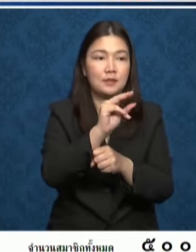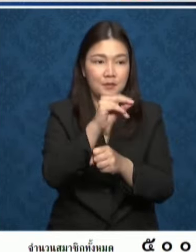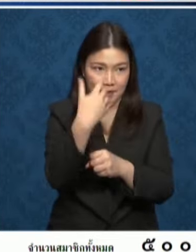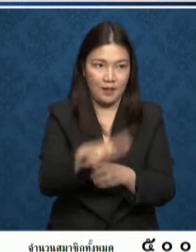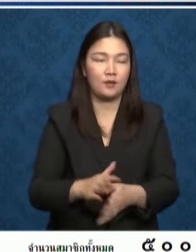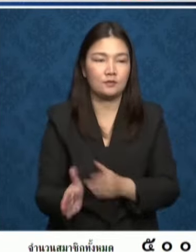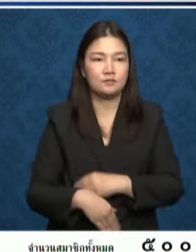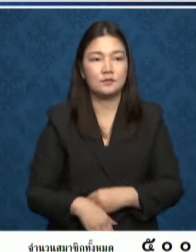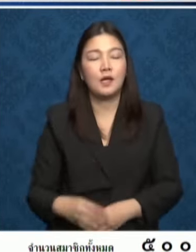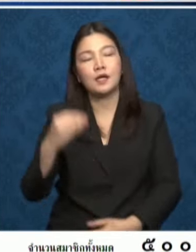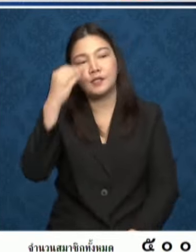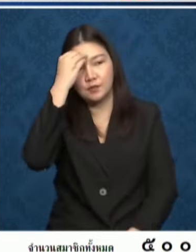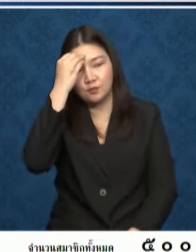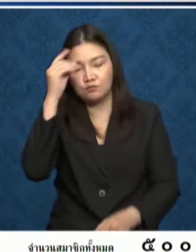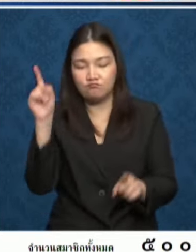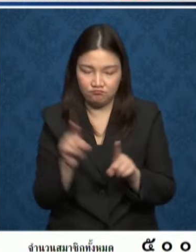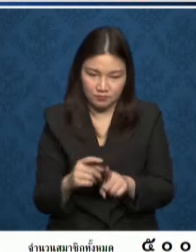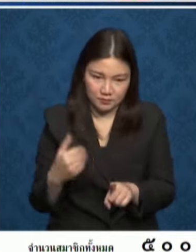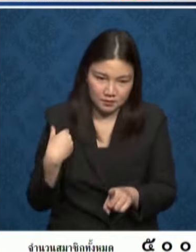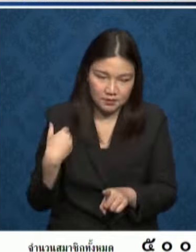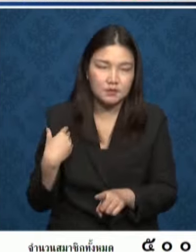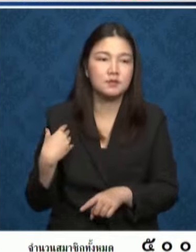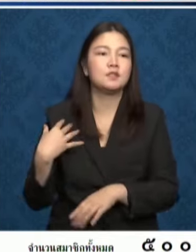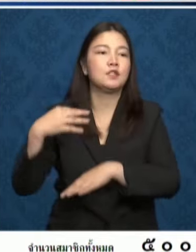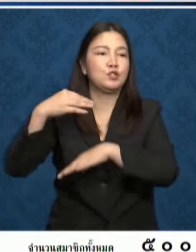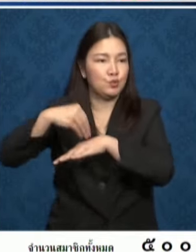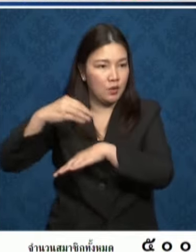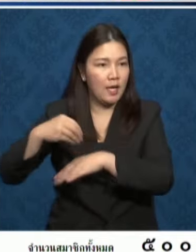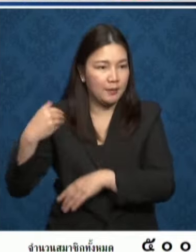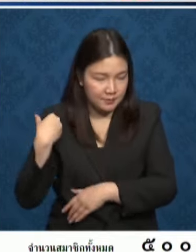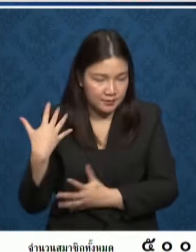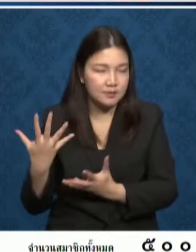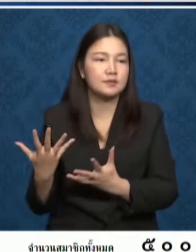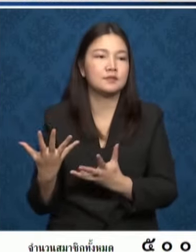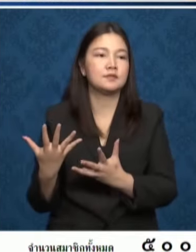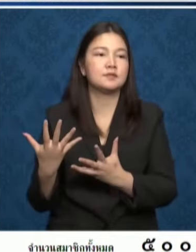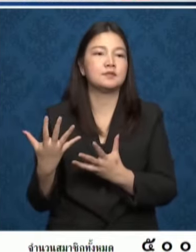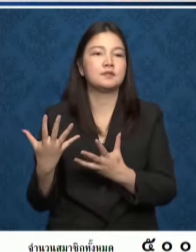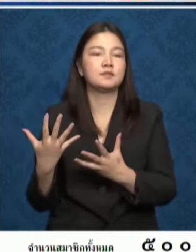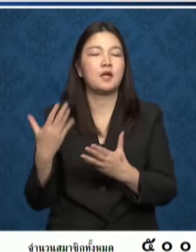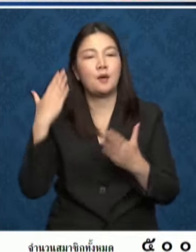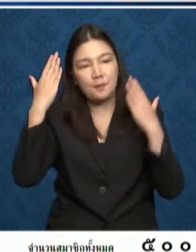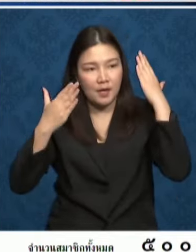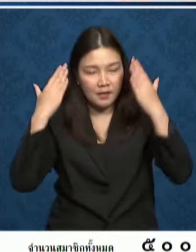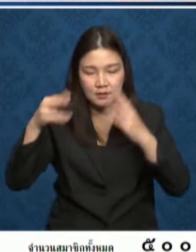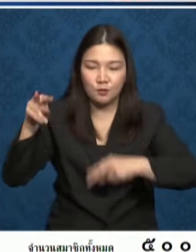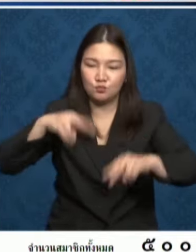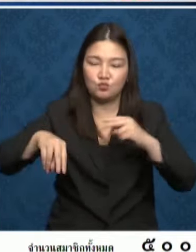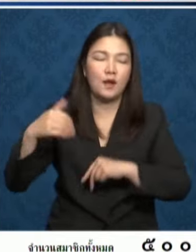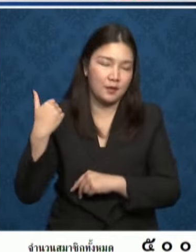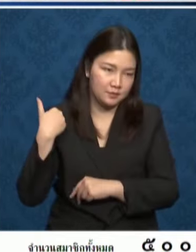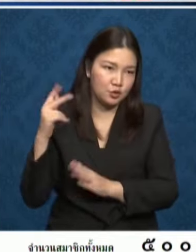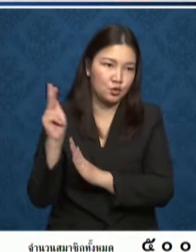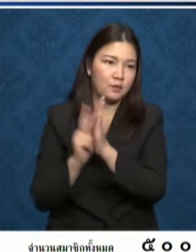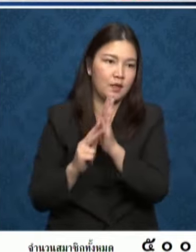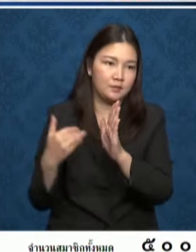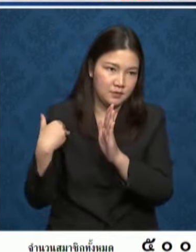ครับนิวซีแลนด์ก็เหมือนกันใกล้มาบ้านเราก็คือมาเลเซียก็มีเหมือนกันนะครับ